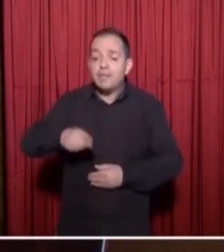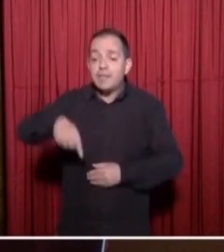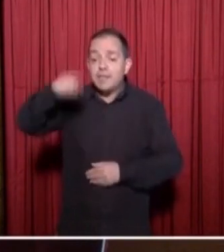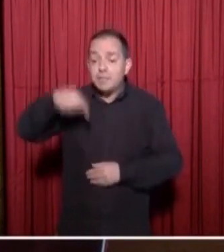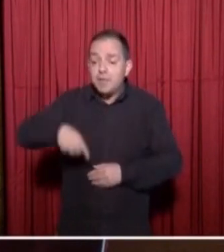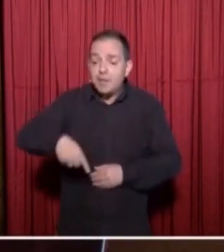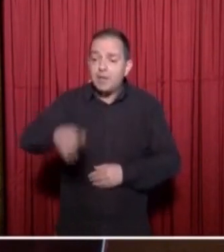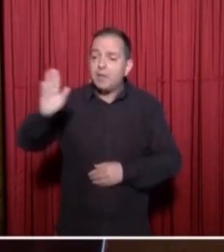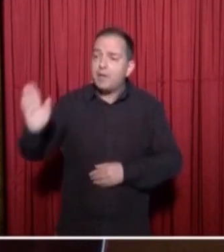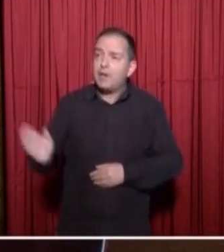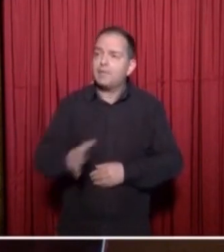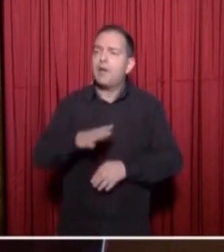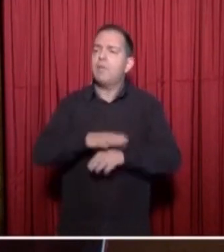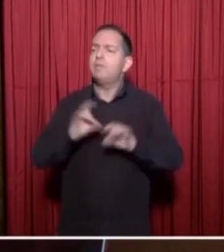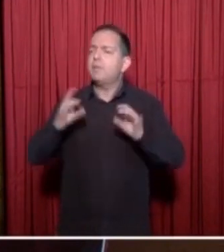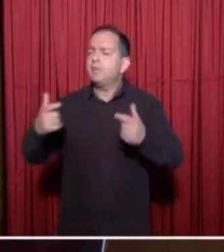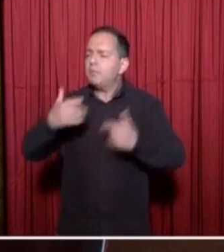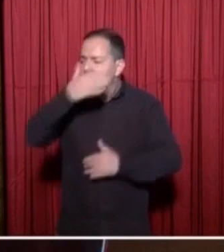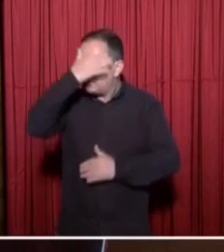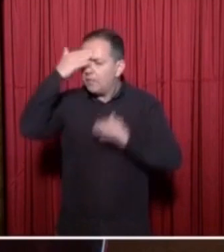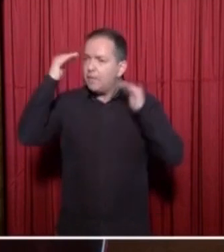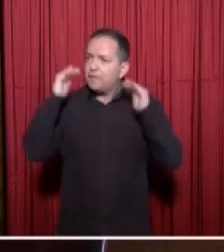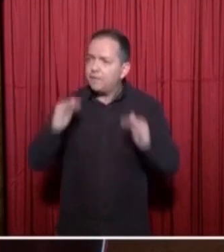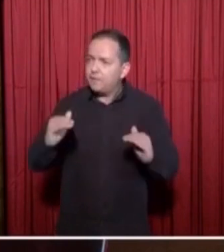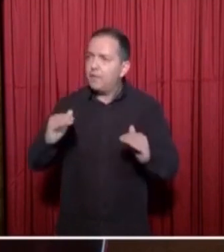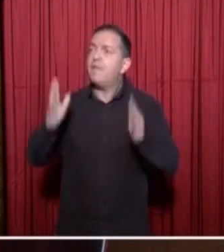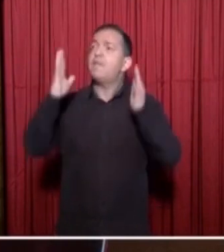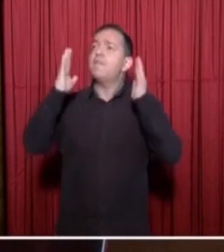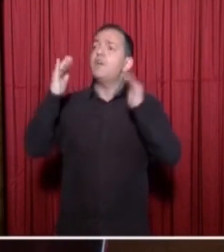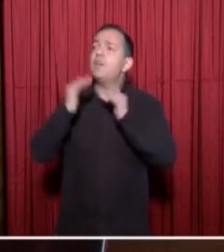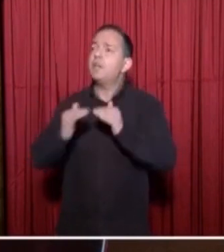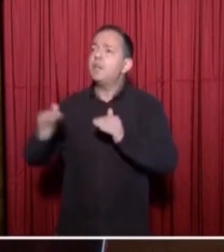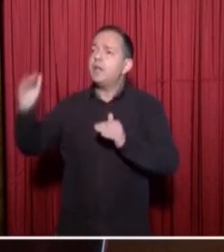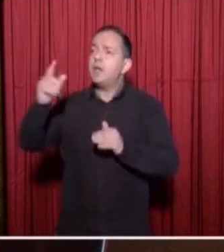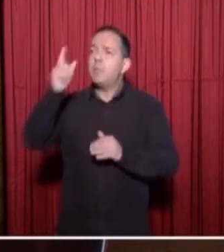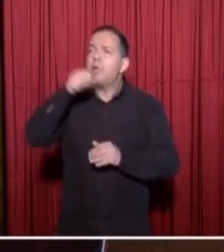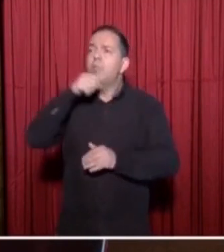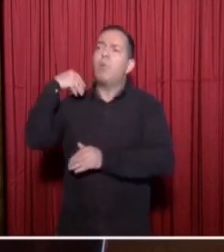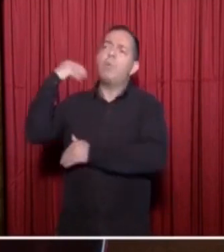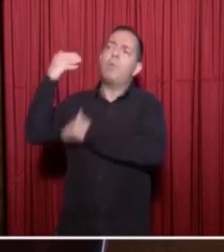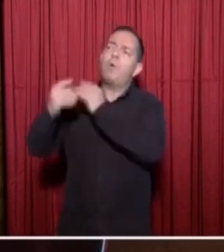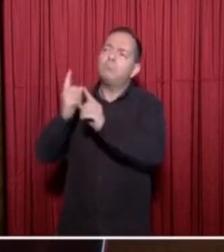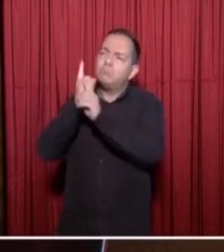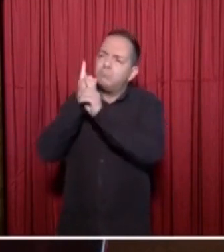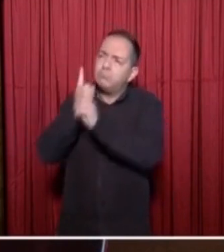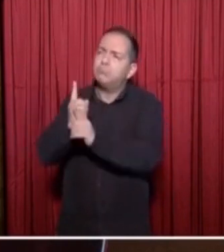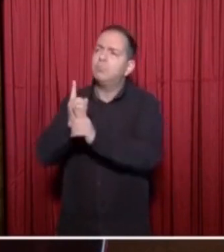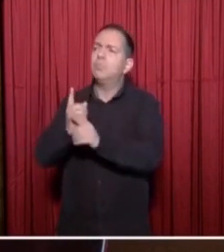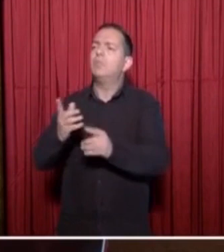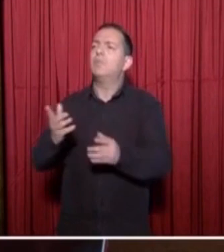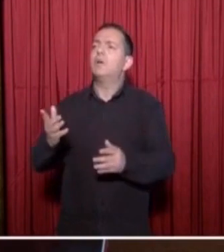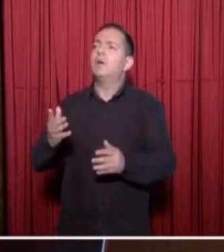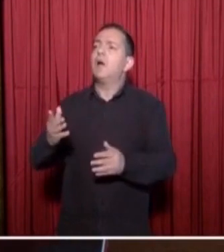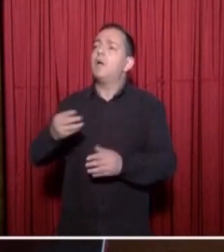τη ημέρα ταύτη, αναμαρτήτους φυλακτήνε ημάς. Ευλογητός η Κύριε ο Θεός των Πατέρων ημών